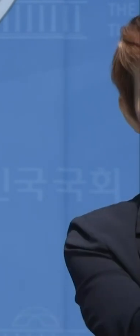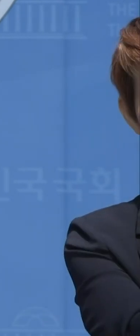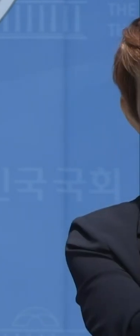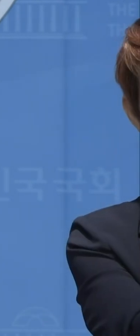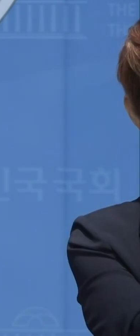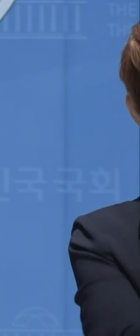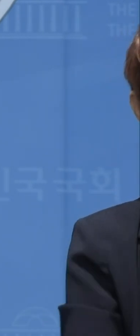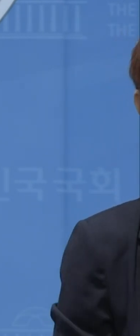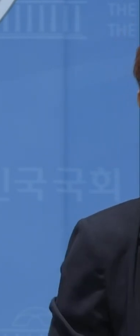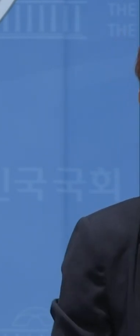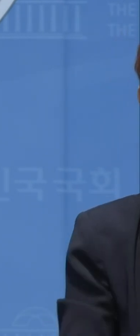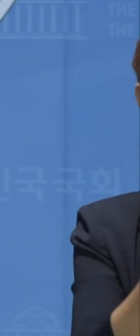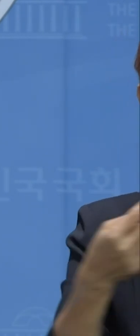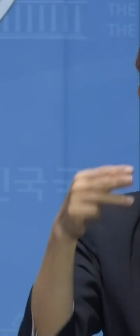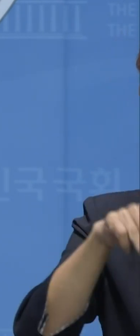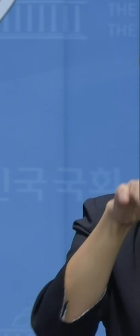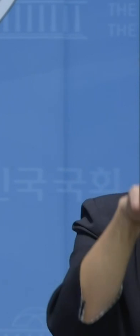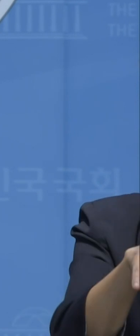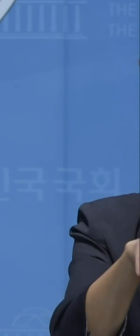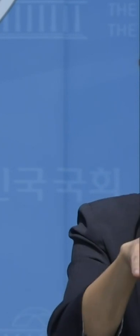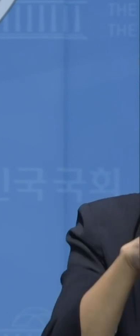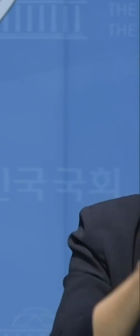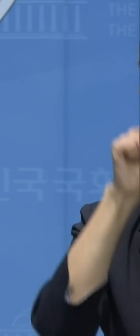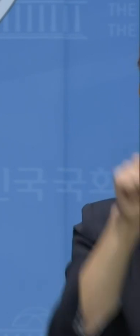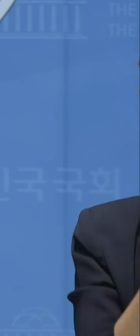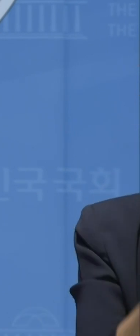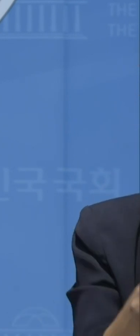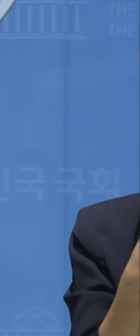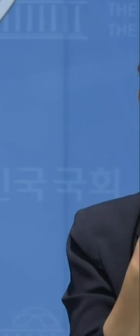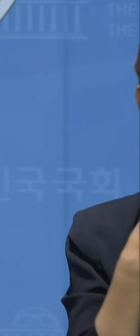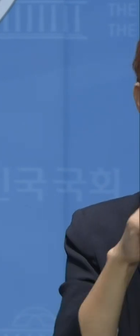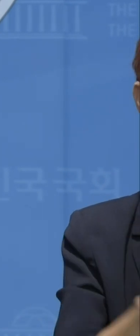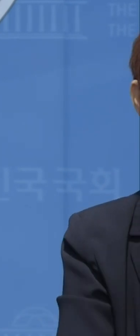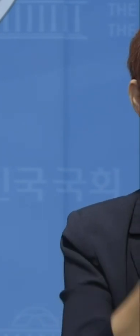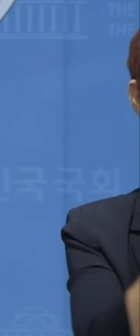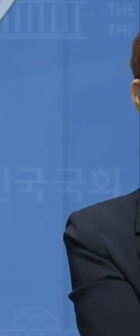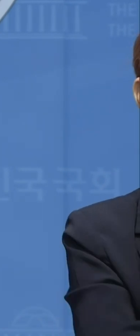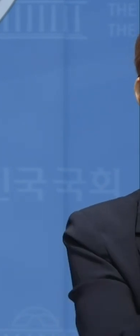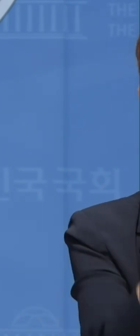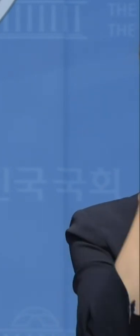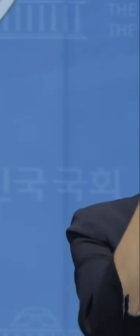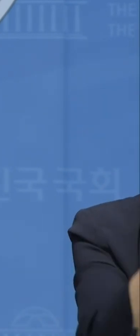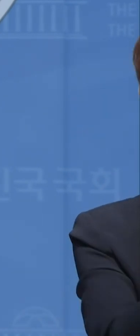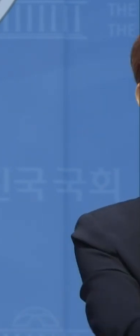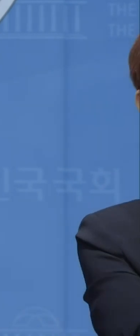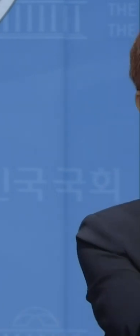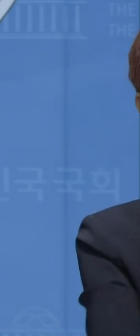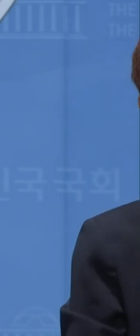겁니다 인천 강화군수 선거는 후보를 내지 않았기에 당연히 민주당 후보를 지지할